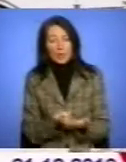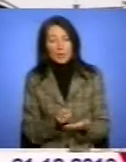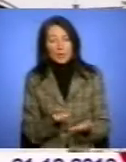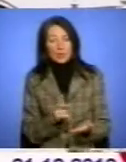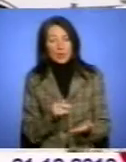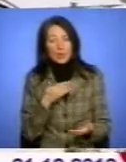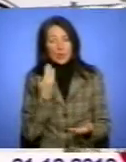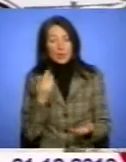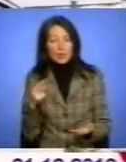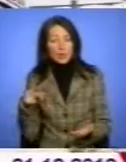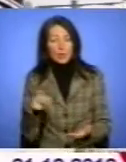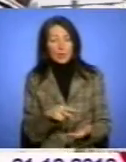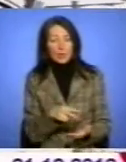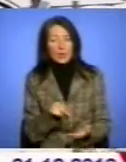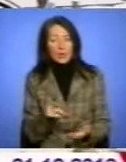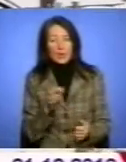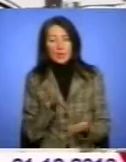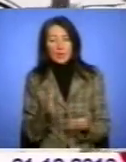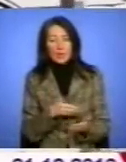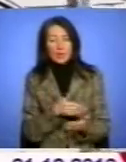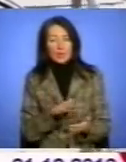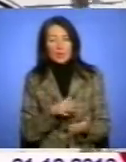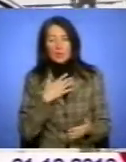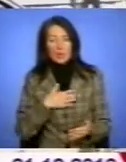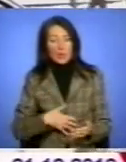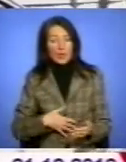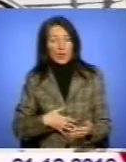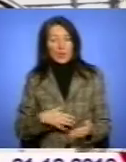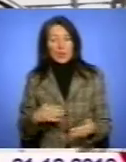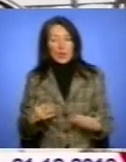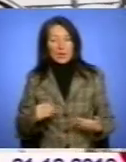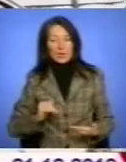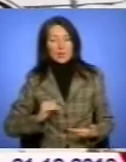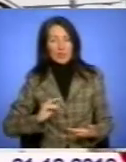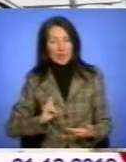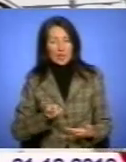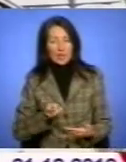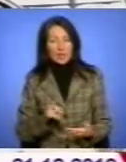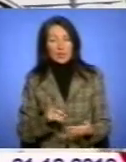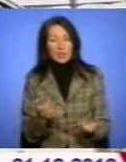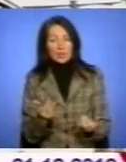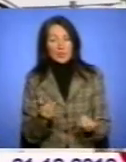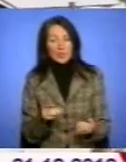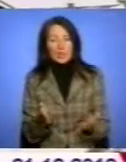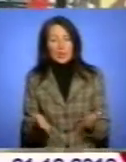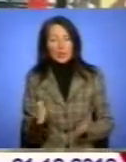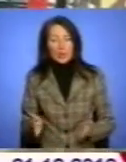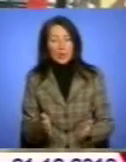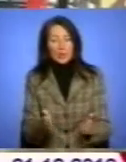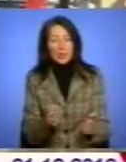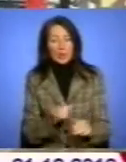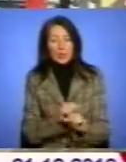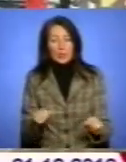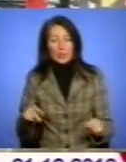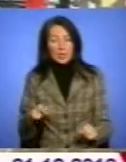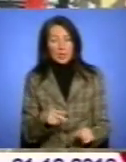прохожу. От. А так само незадоволена комунальною службою, що стільки вон всі, навіть на тротуарах не можна пройти.